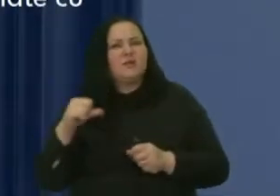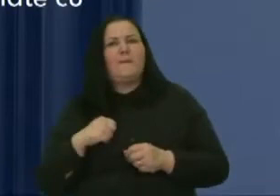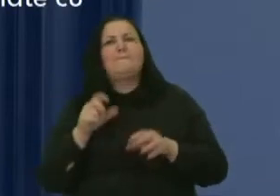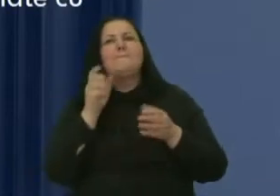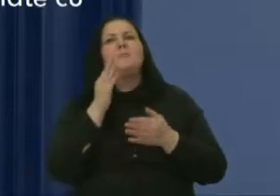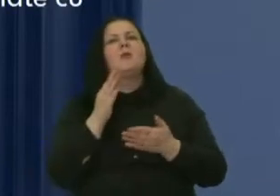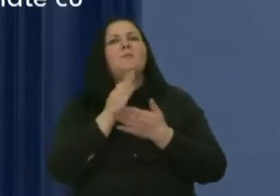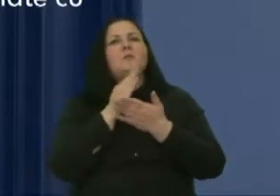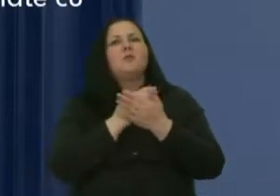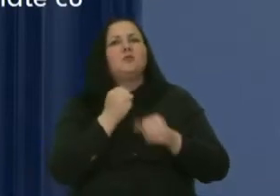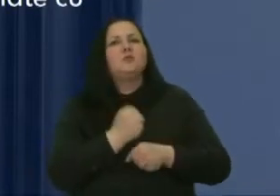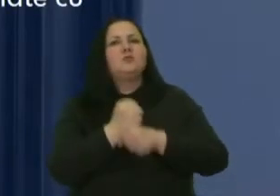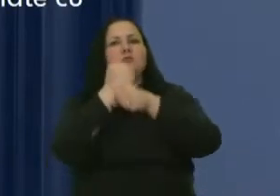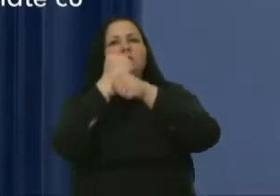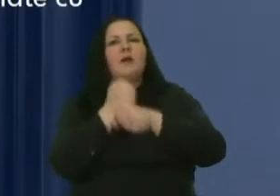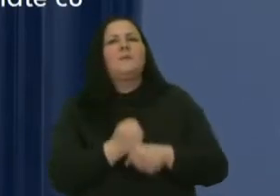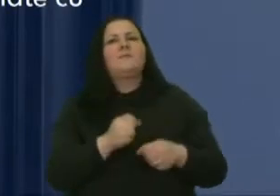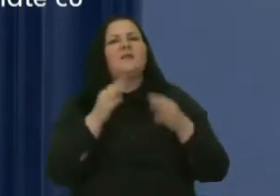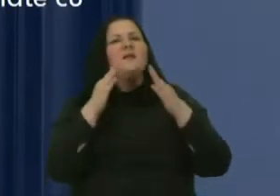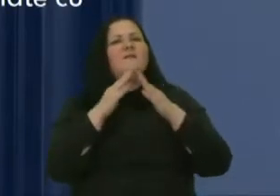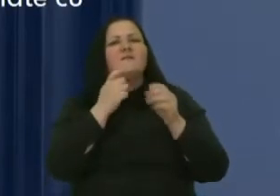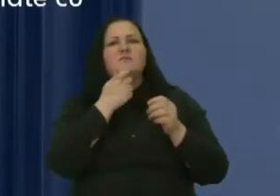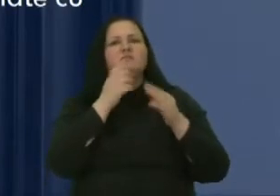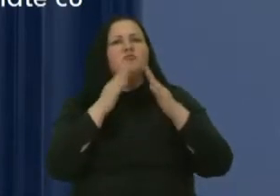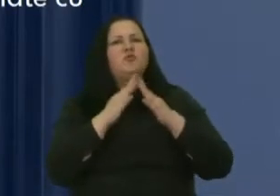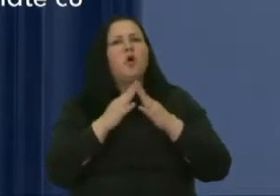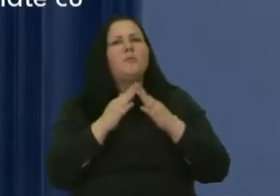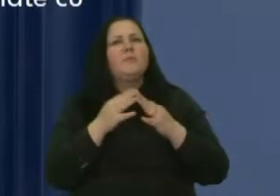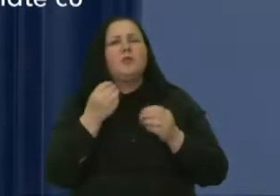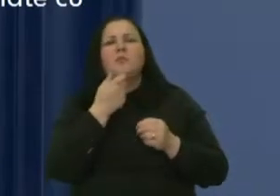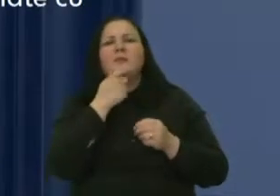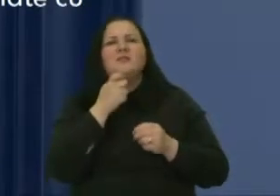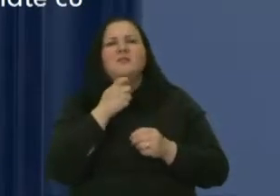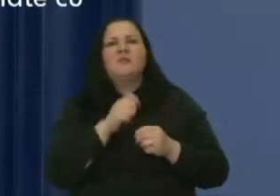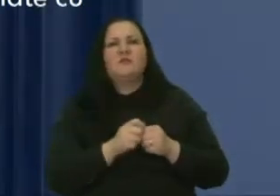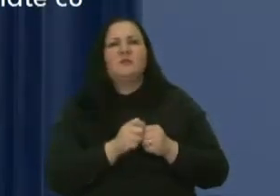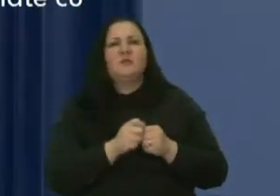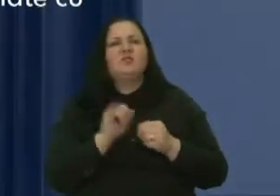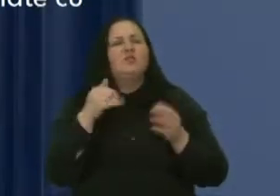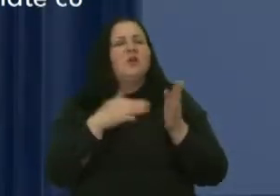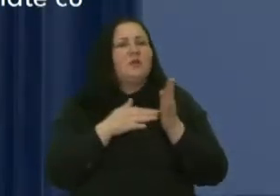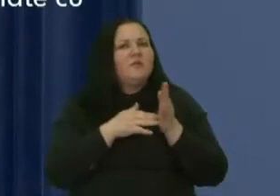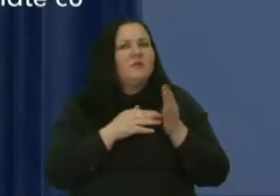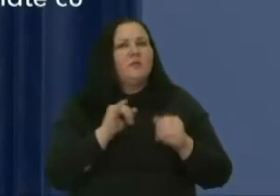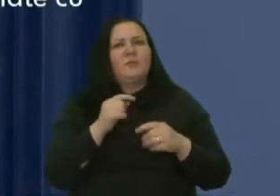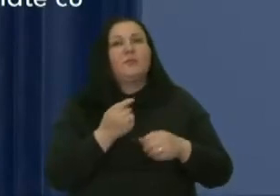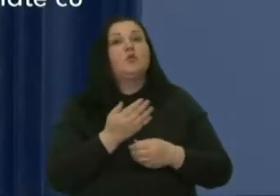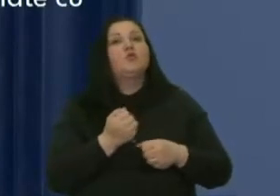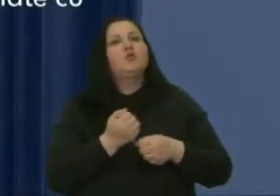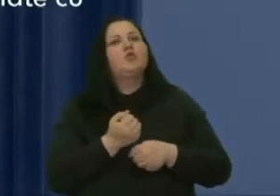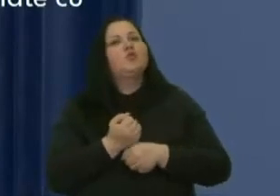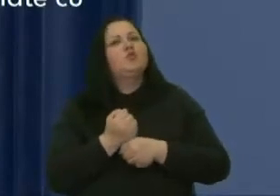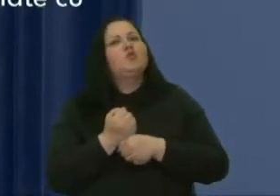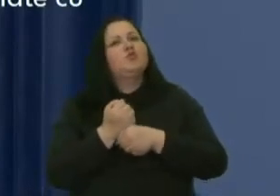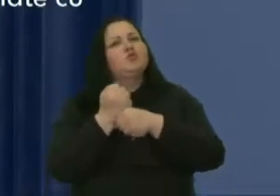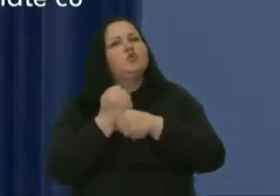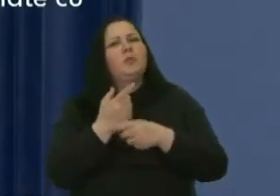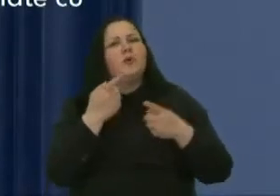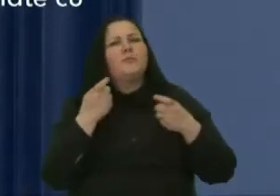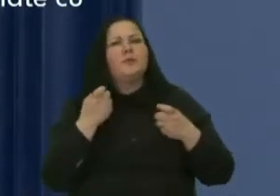sprijinire la domiciliu pentru persoanele vârstnice și care sunt în în nevoie suport pentru persoanele defavorizate